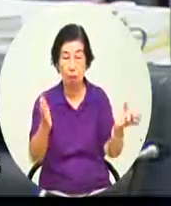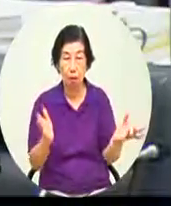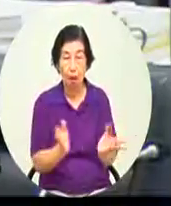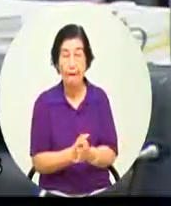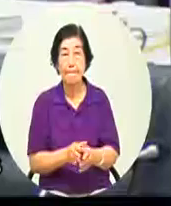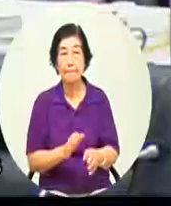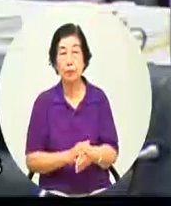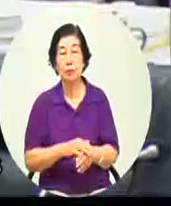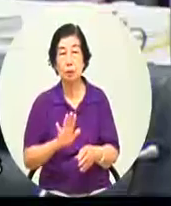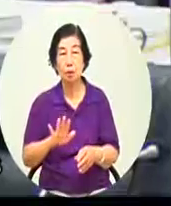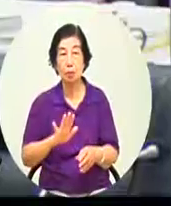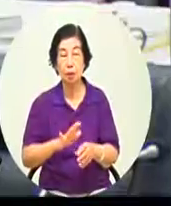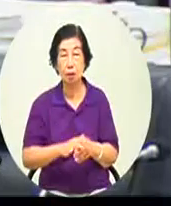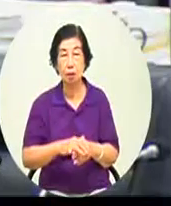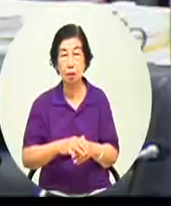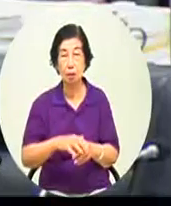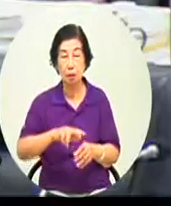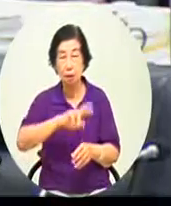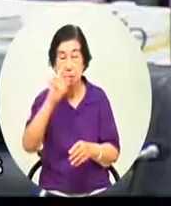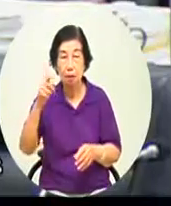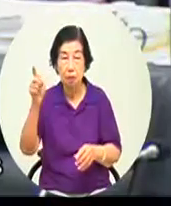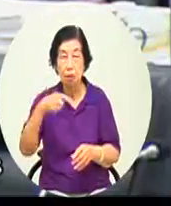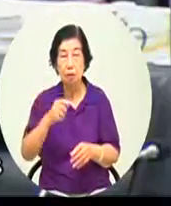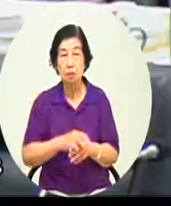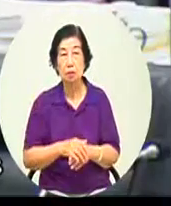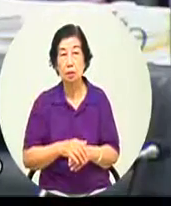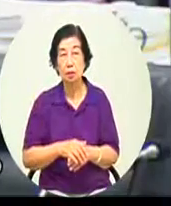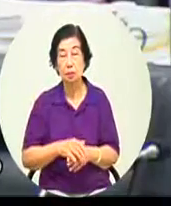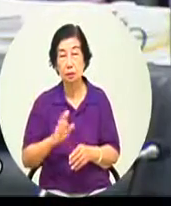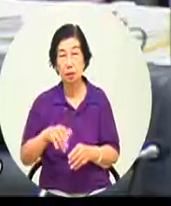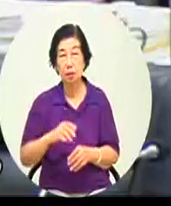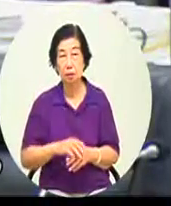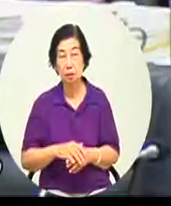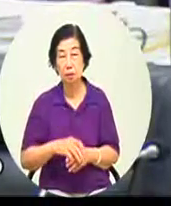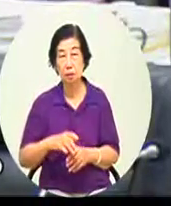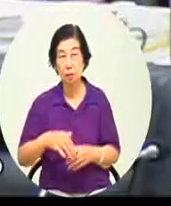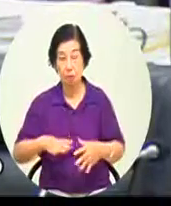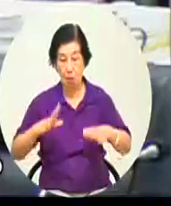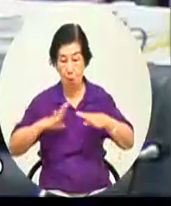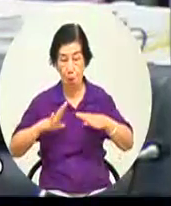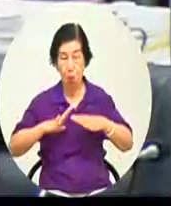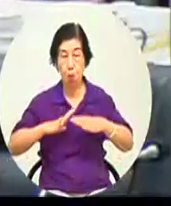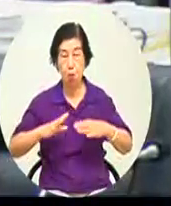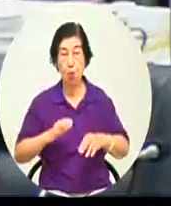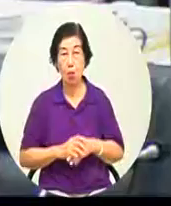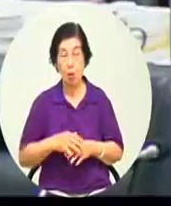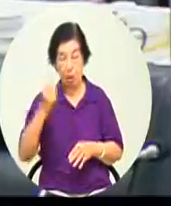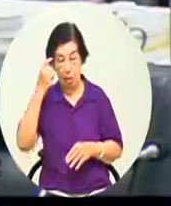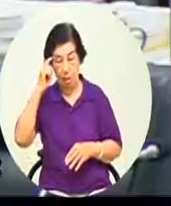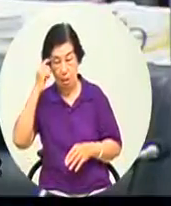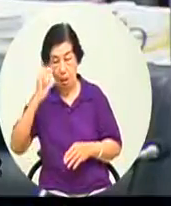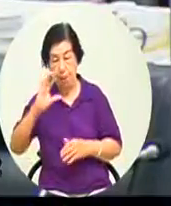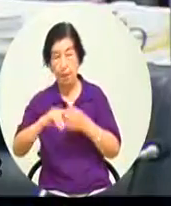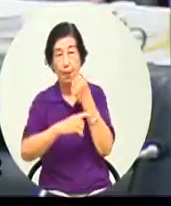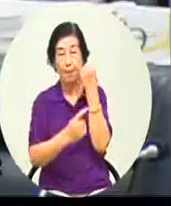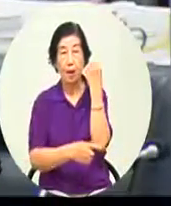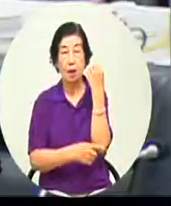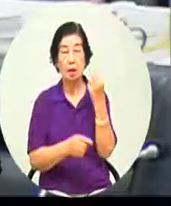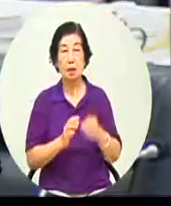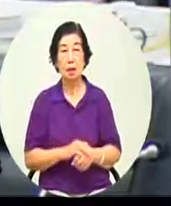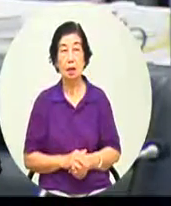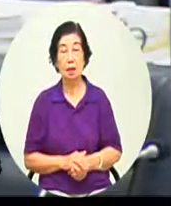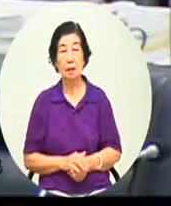授哪一个天才的，不是教授啊，我们的官员想出这样的方式，你认为这样的方